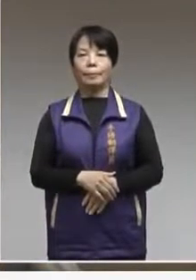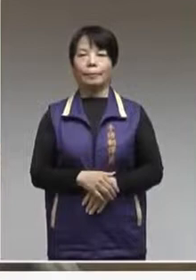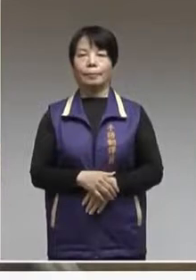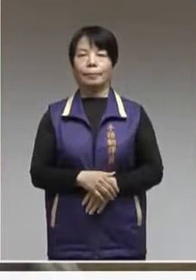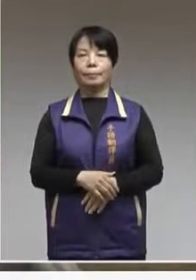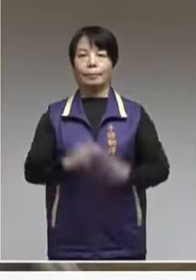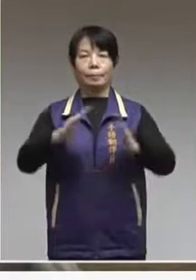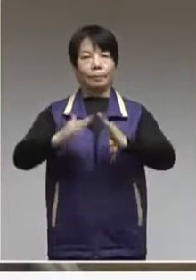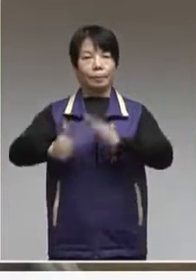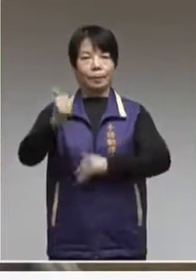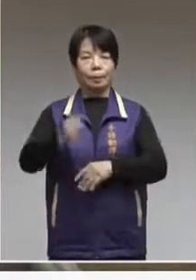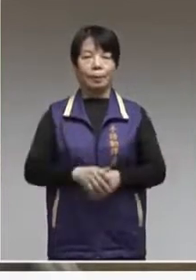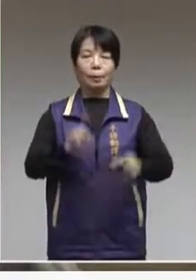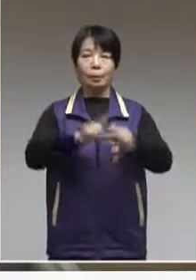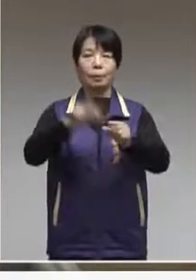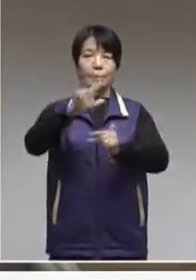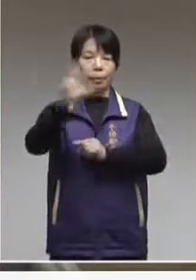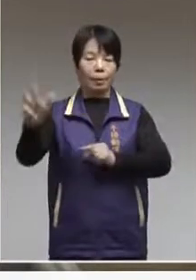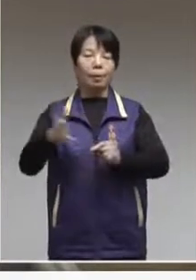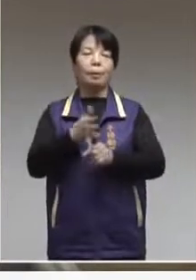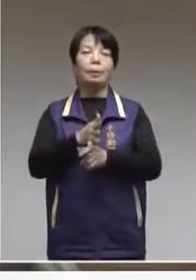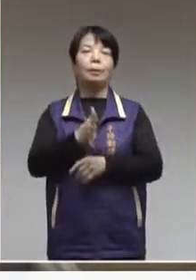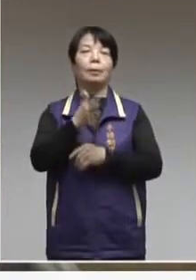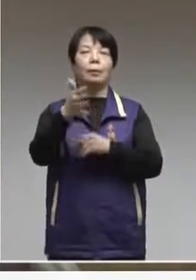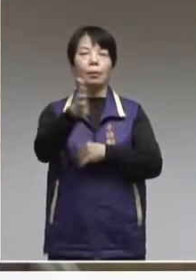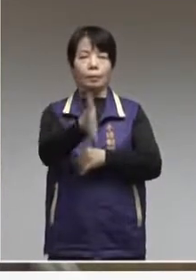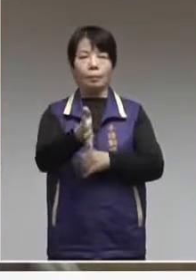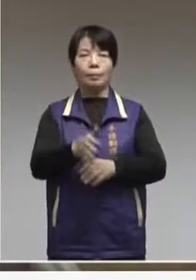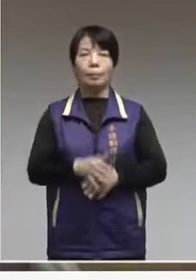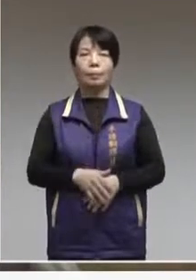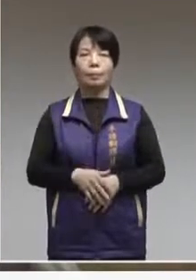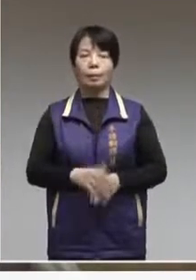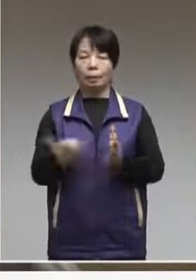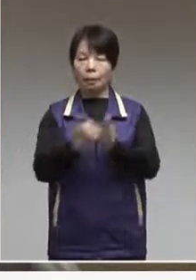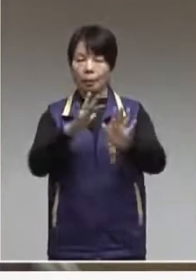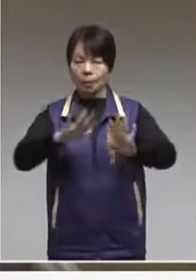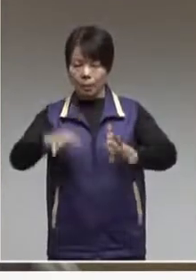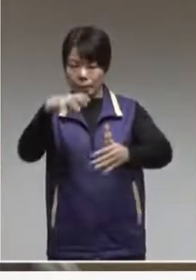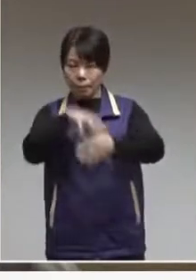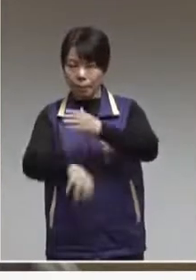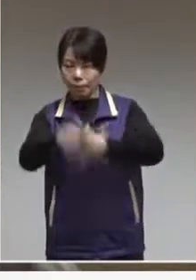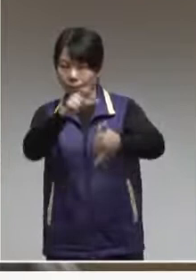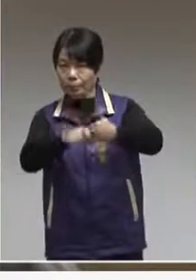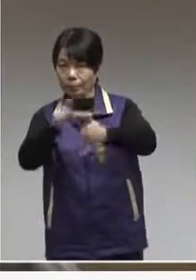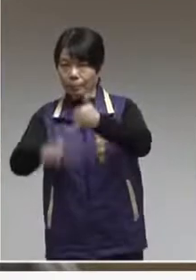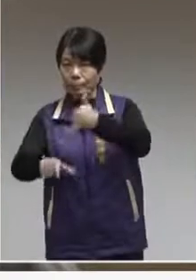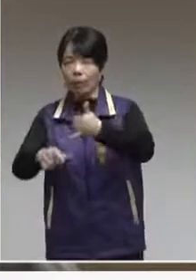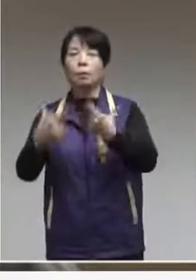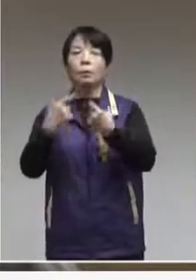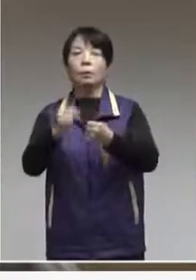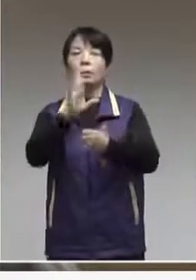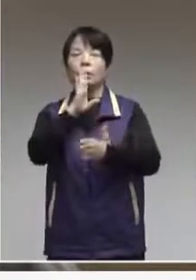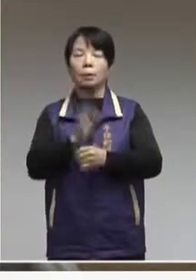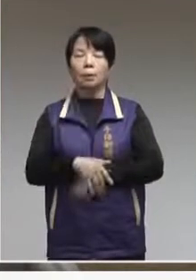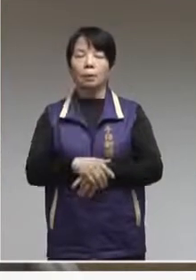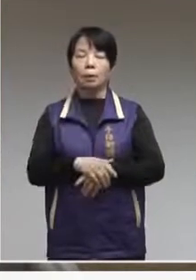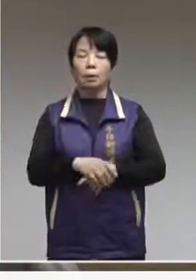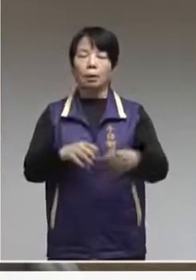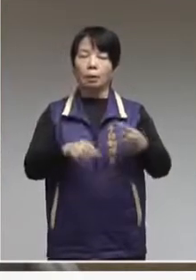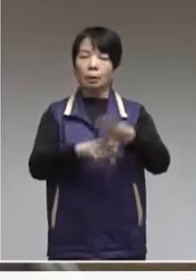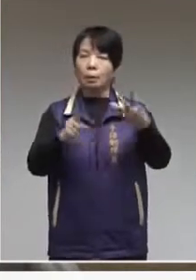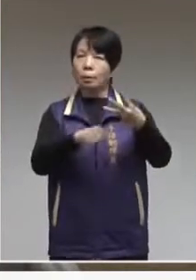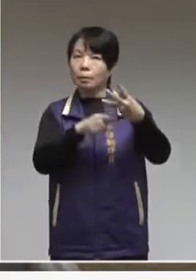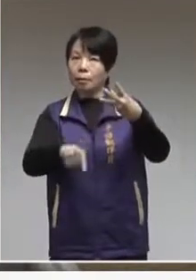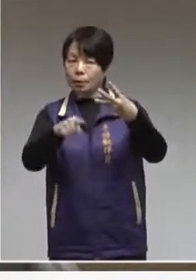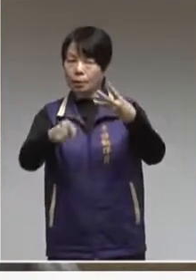市长你好，那个中天中视提问啊，因为刚刚看那个里面有些案例是原本医院接触那三个被画